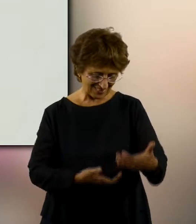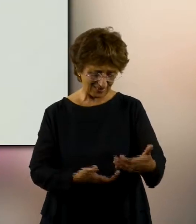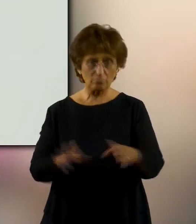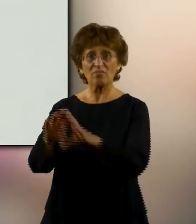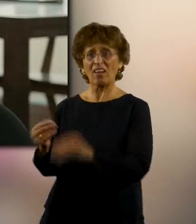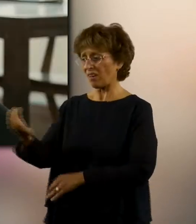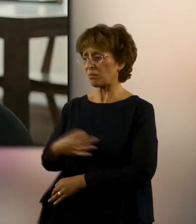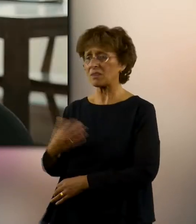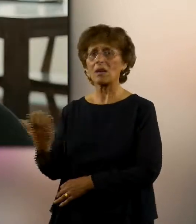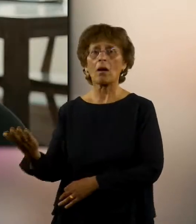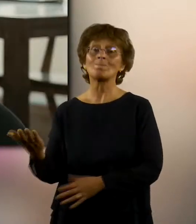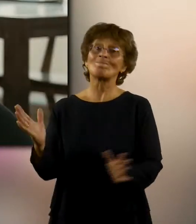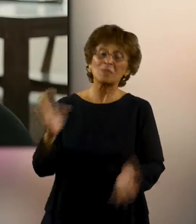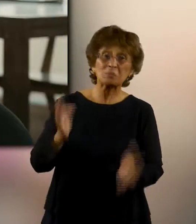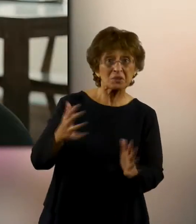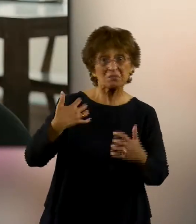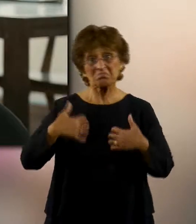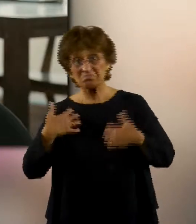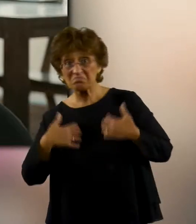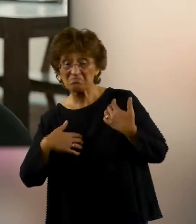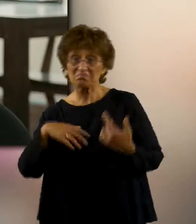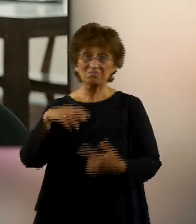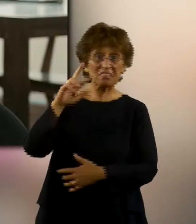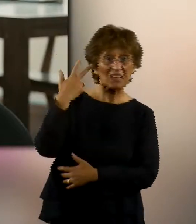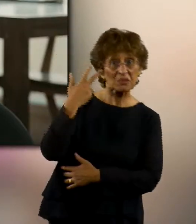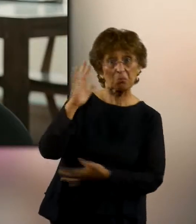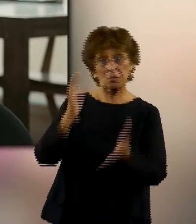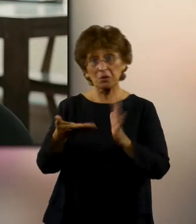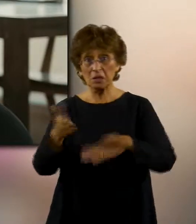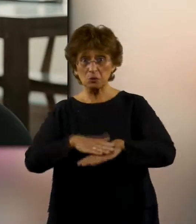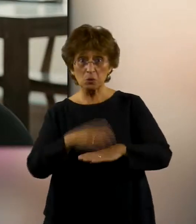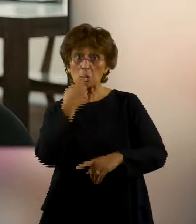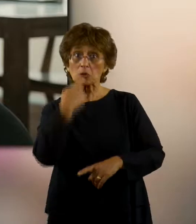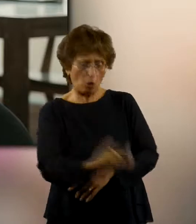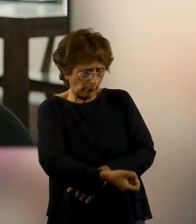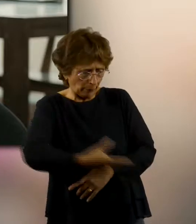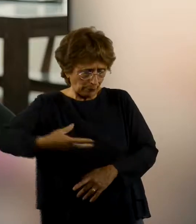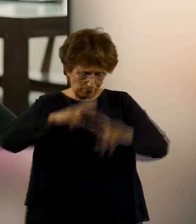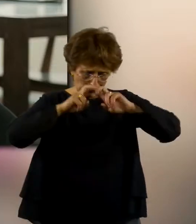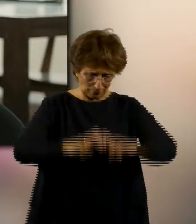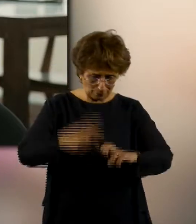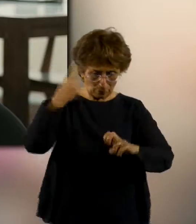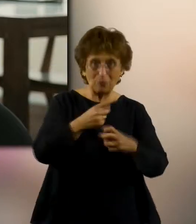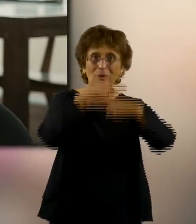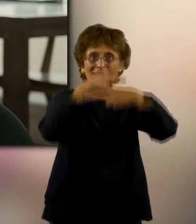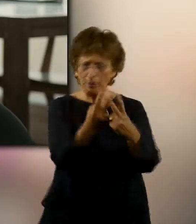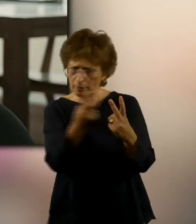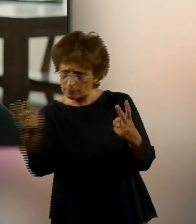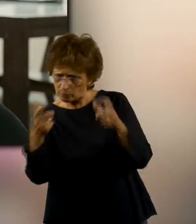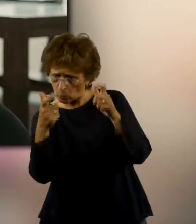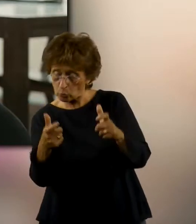À sa naissance, l'équipe médicale nous a dit « on a un petit doute sur une potentielle trisomie, on va faire une prise de sang pour faire un karyotype pour